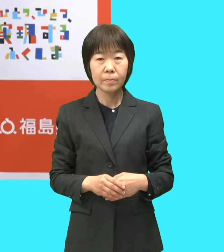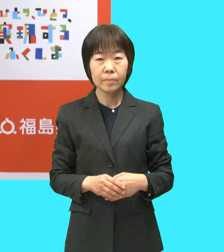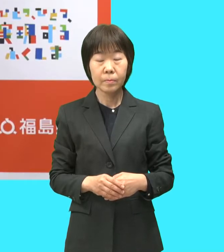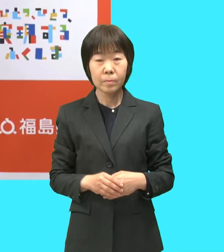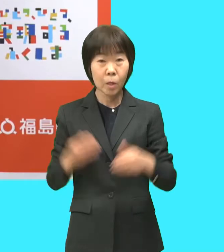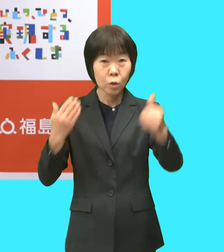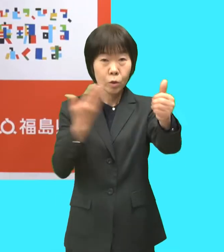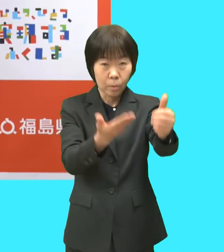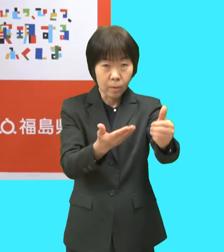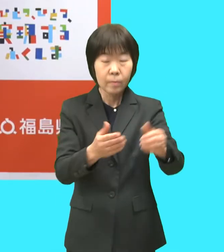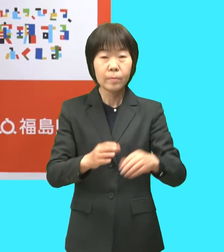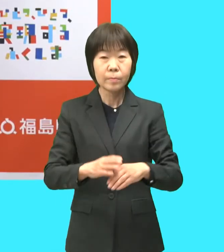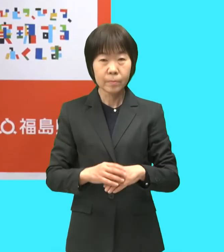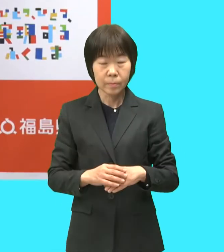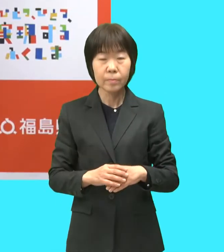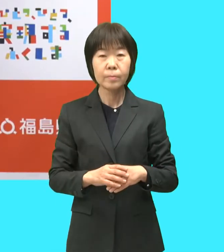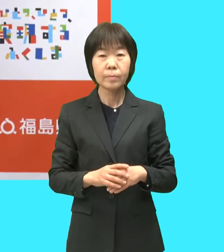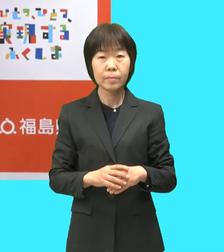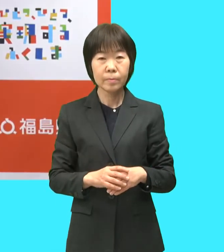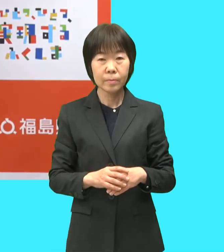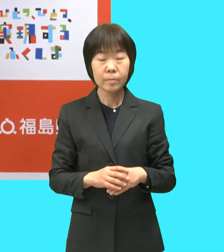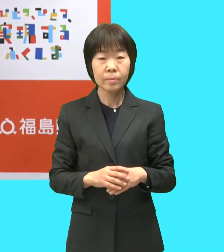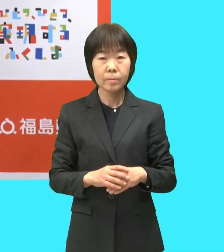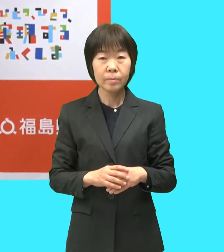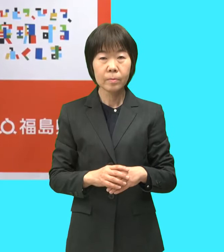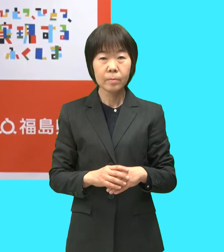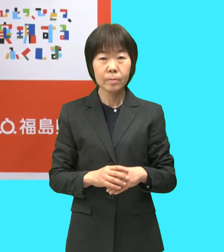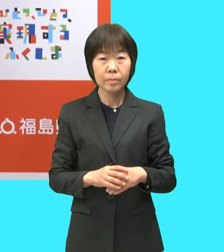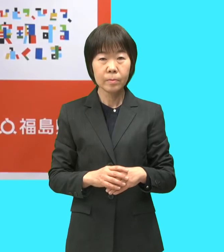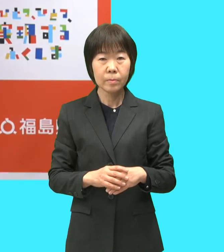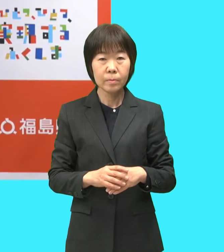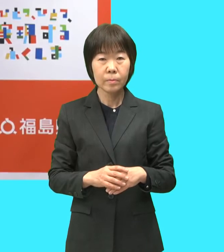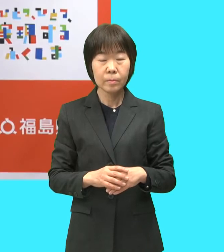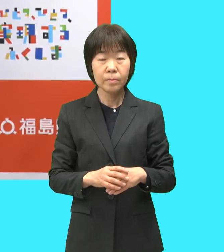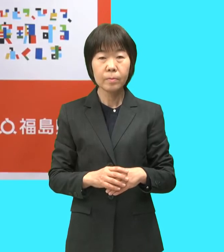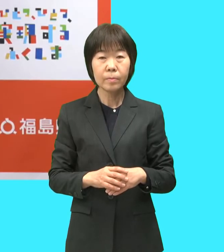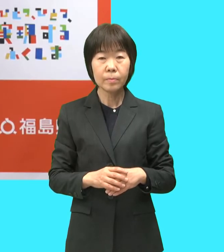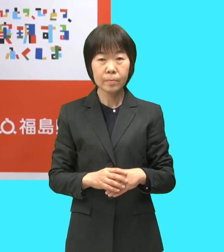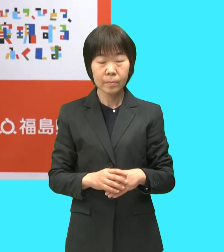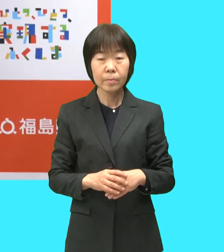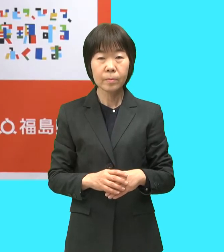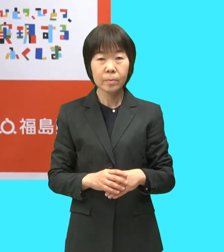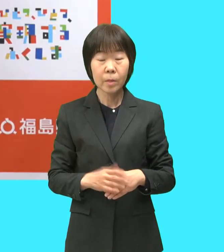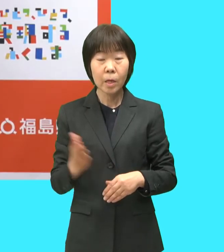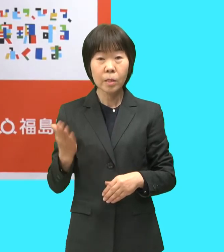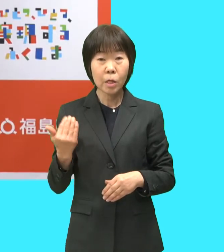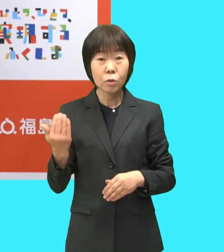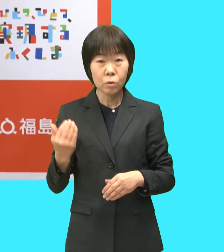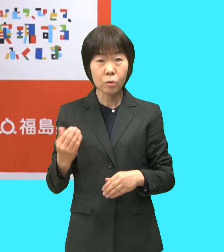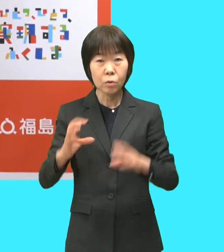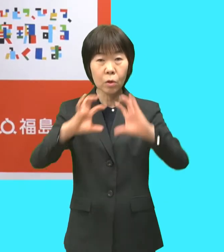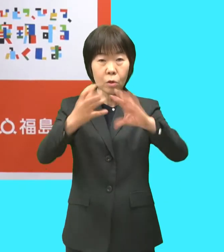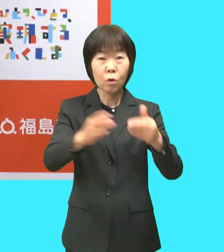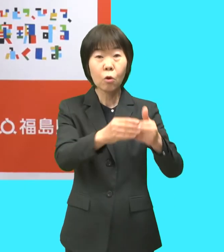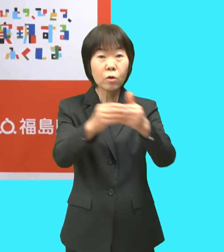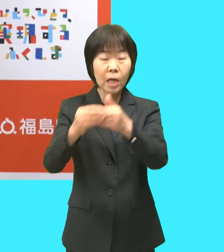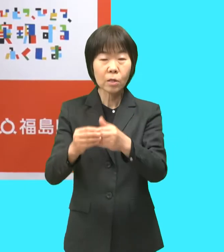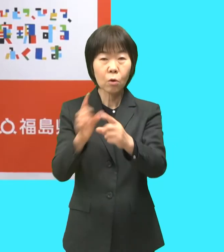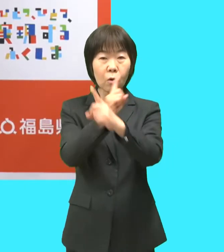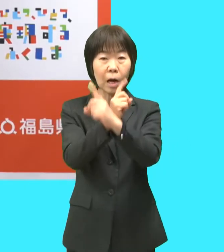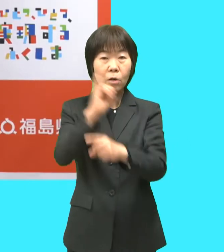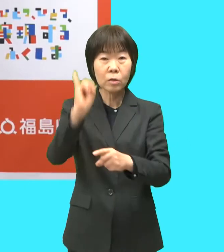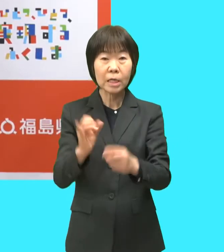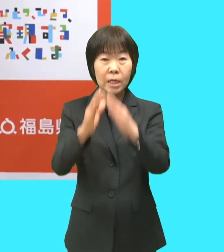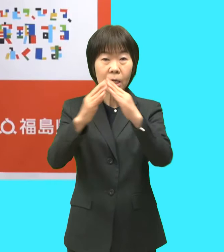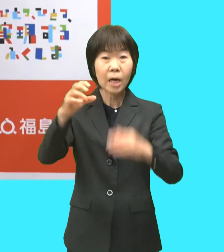朝日新聞さん。 朝日新聞の新井と言います。おはようございます。 おはようございます。 ちょっとまた話題変わるんですが、先日国連の科学委員